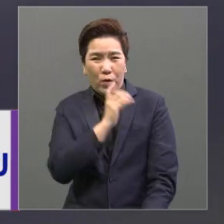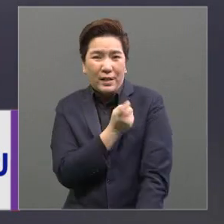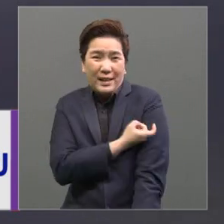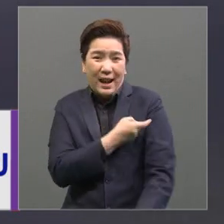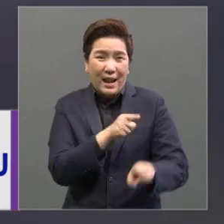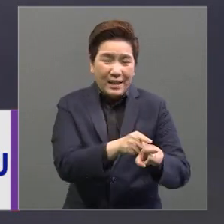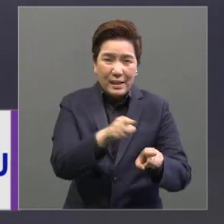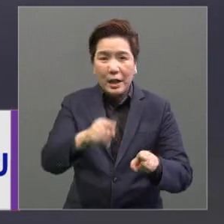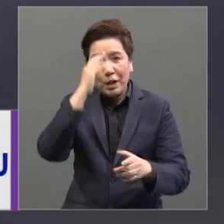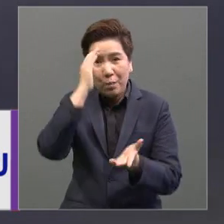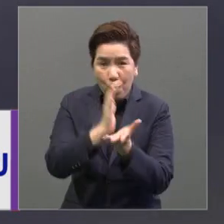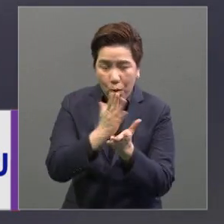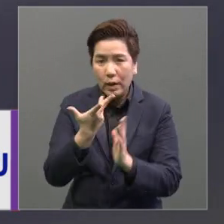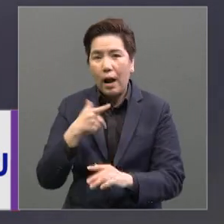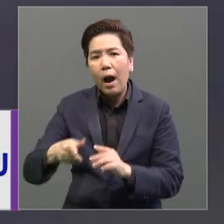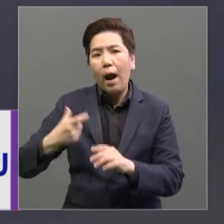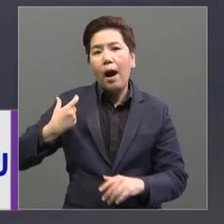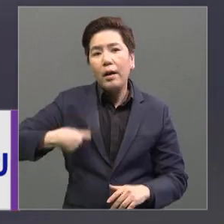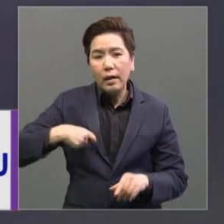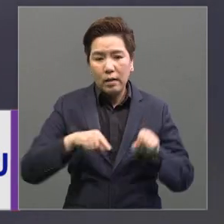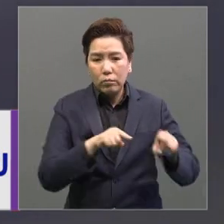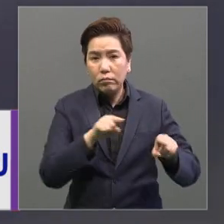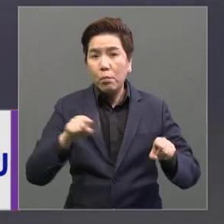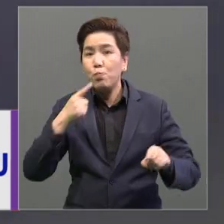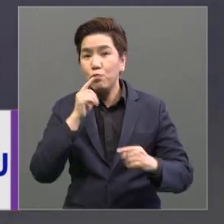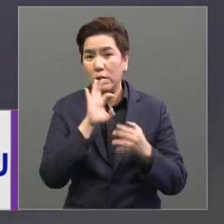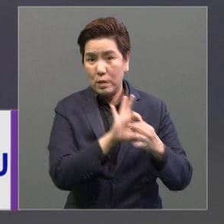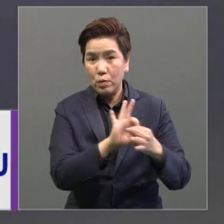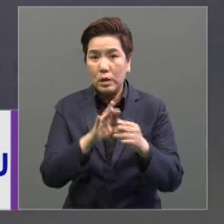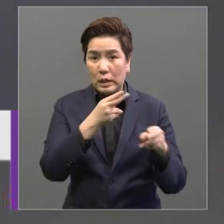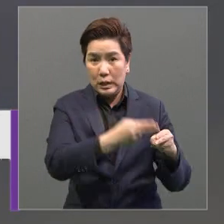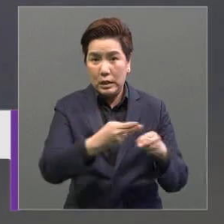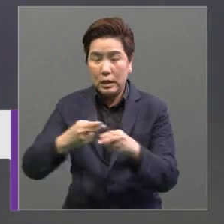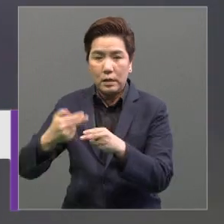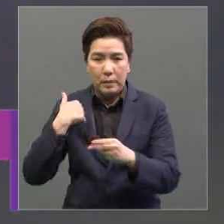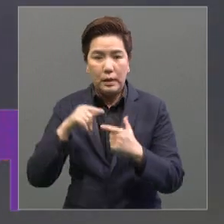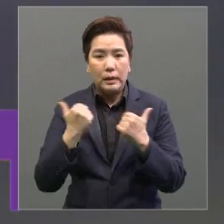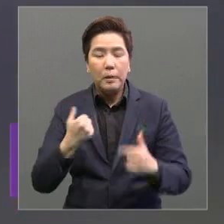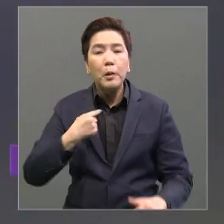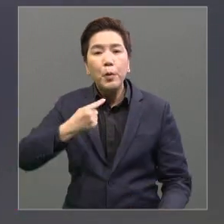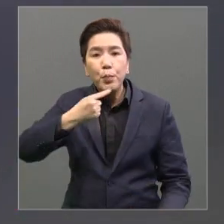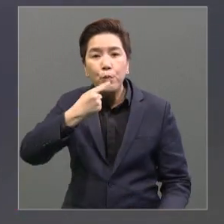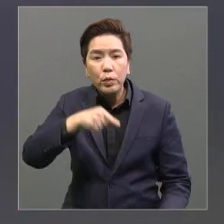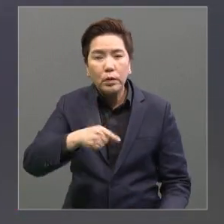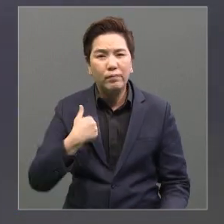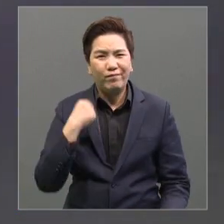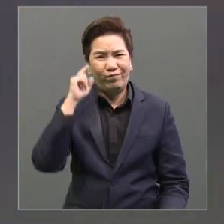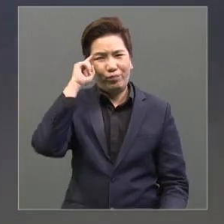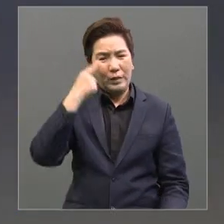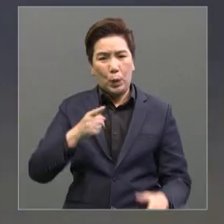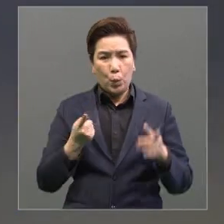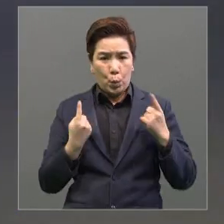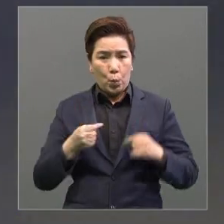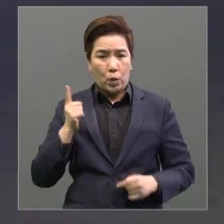การคนนั้นเนี่ยนะไปดูซิว่ามีข้อเท็จจริงอย่างไรแต่อย่างไรก็ตามอย่าลืมว่าสิ่งที่เขาพูดเนี่ยเรายังไม่รู้เลยนะว่าตกลงตัวจ